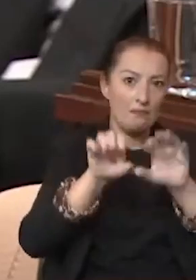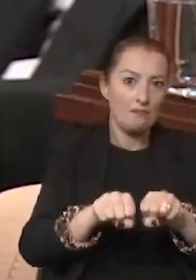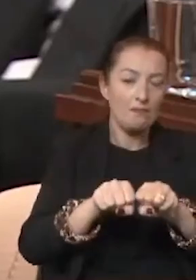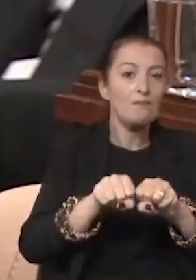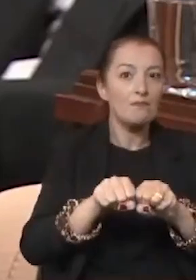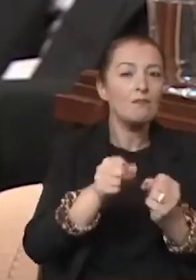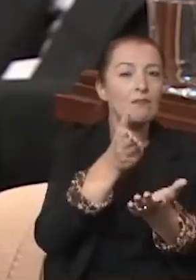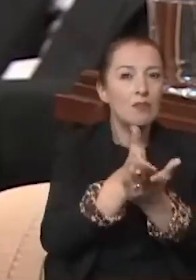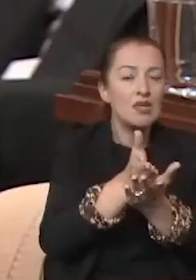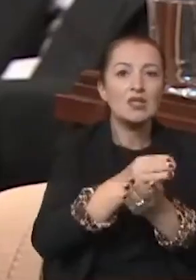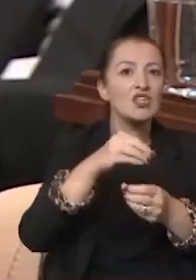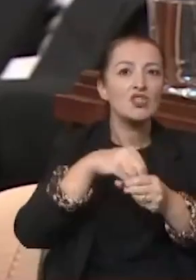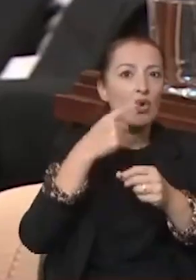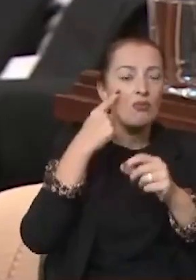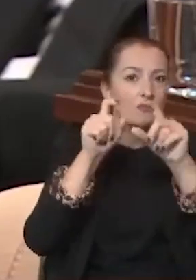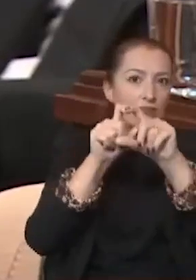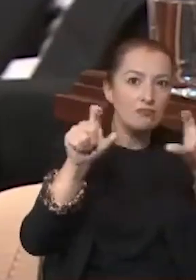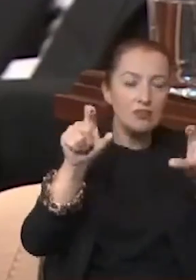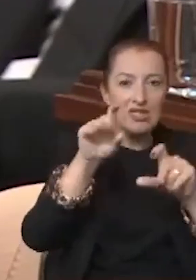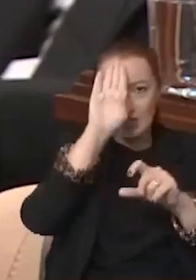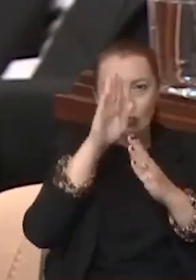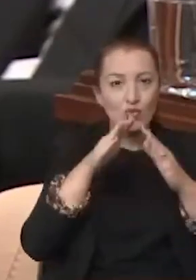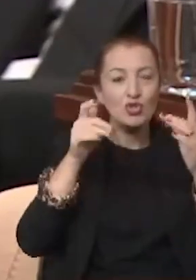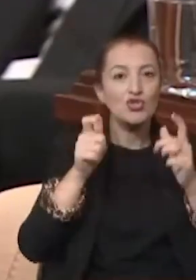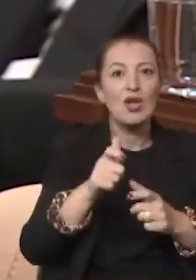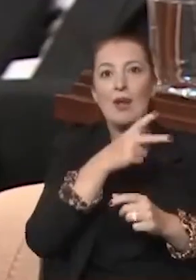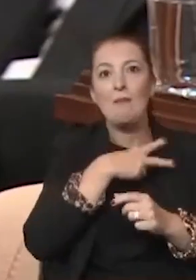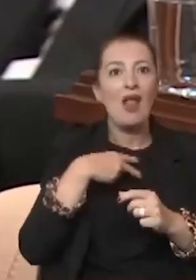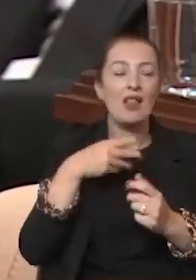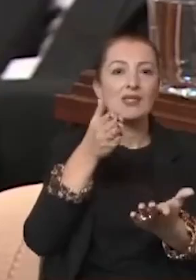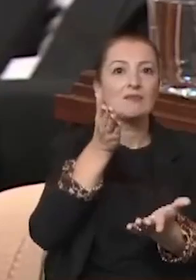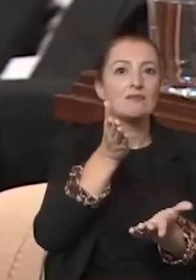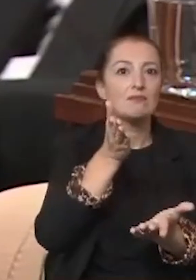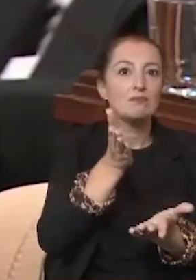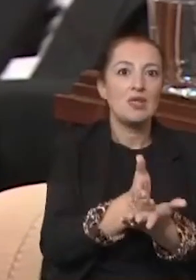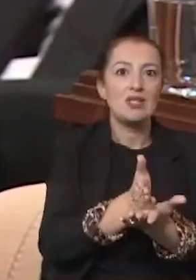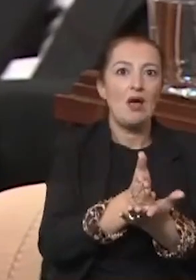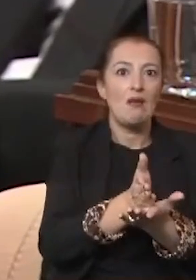Aracın üzerinde İstanbul Büyükşehir Belediyesi cenaze nakil aracı yazıyor arkadaşlar.